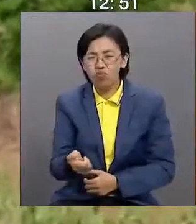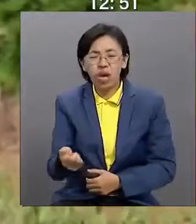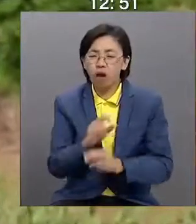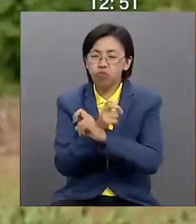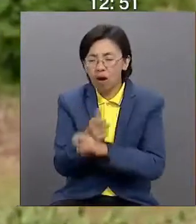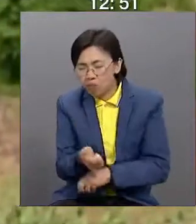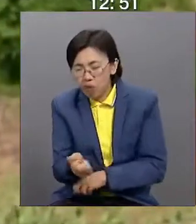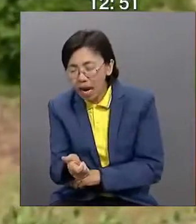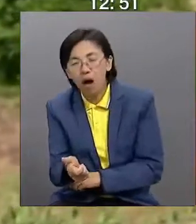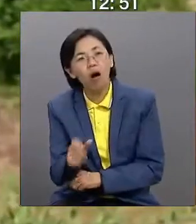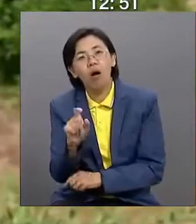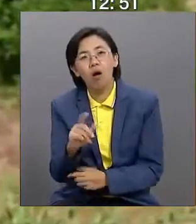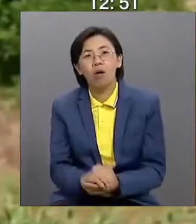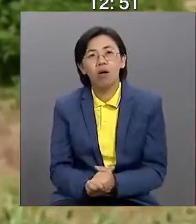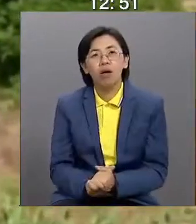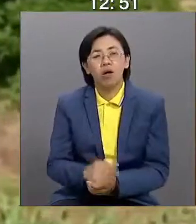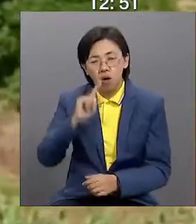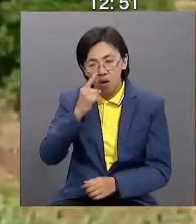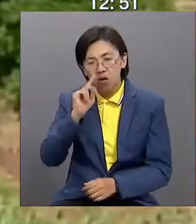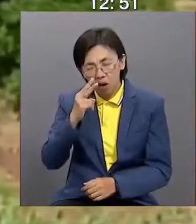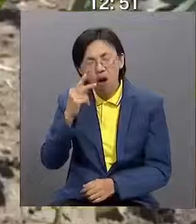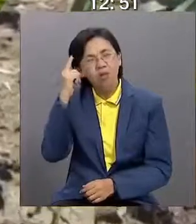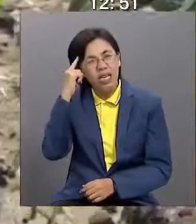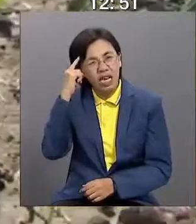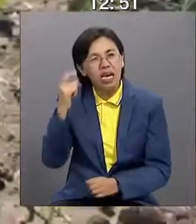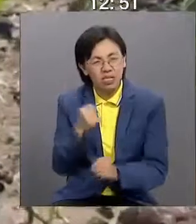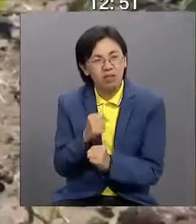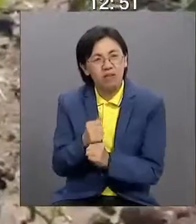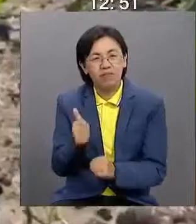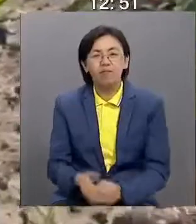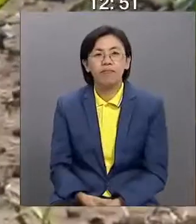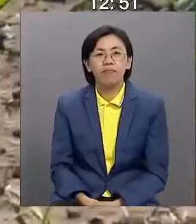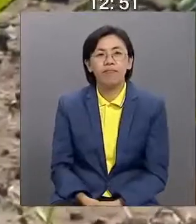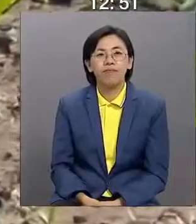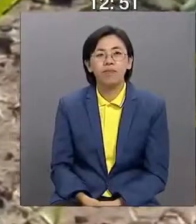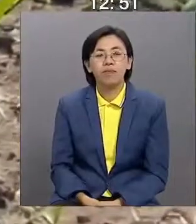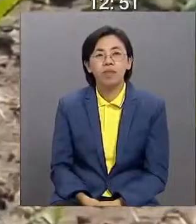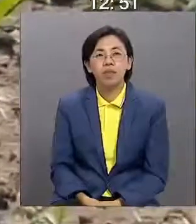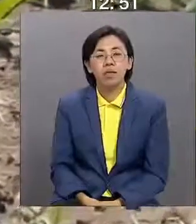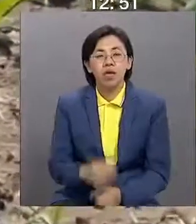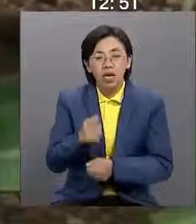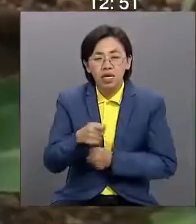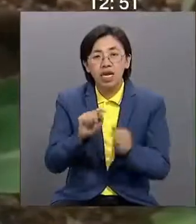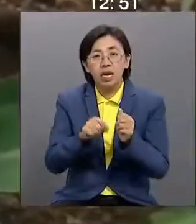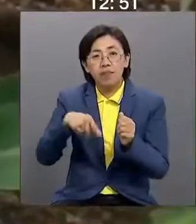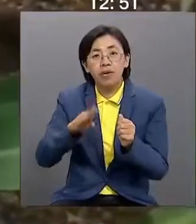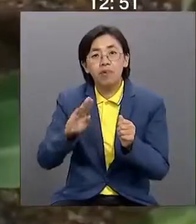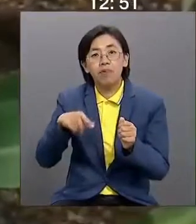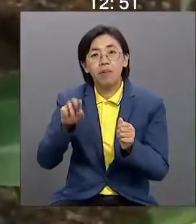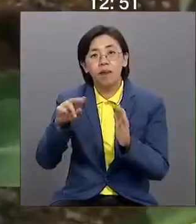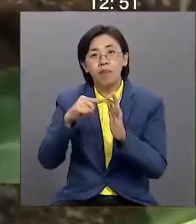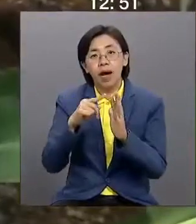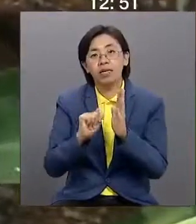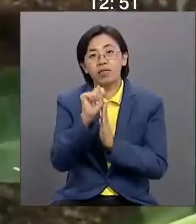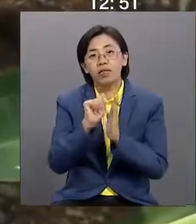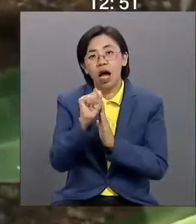ต้องไปฉีดอีกครับสองรอบน่าจะอยู่ครับคิดว่าครับ เกษตรอำเภอพบพระจังหวัดตากระบุว่าที่ผ่านมาตรวจสอบ